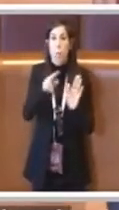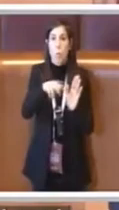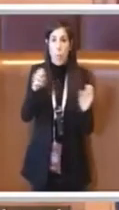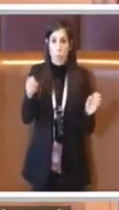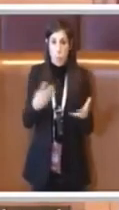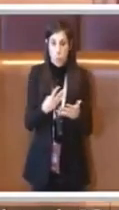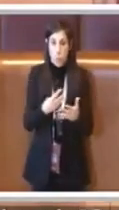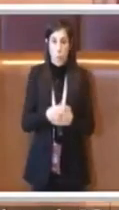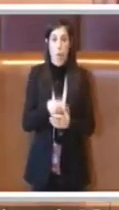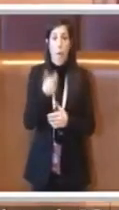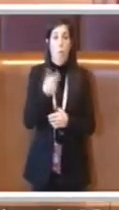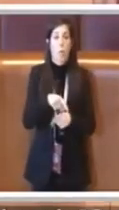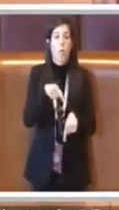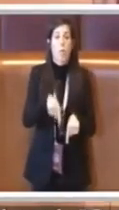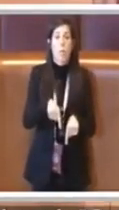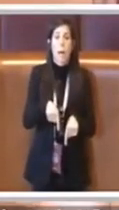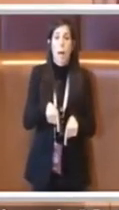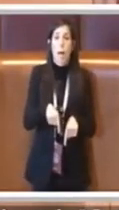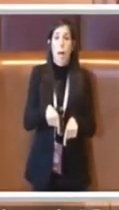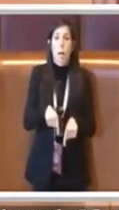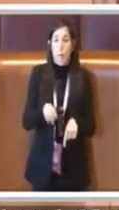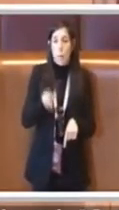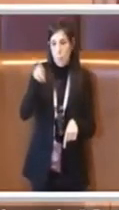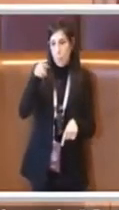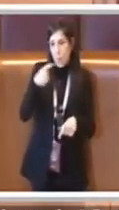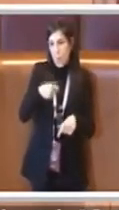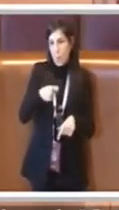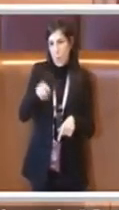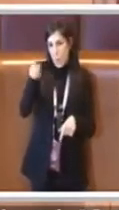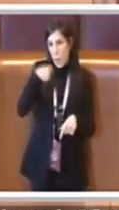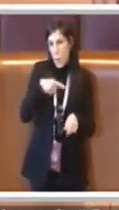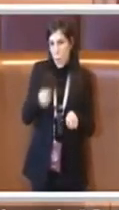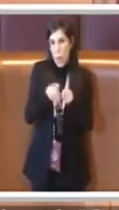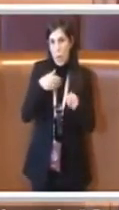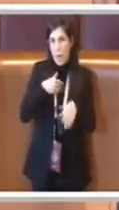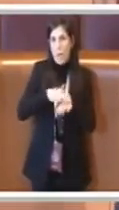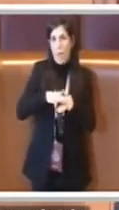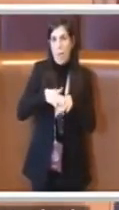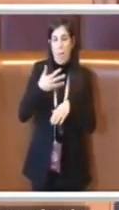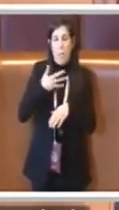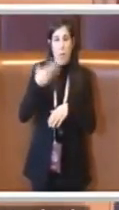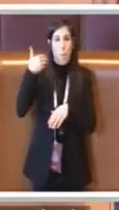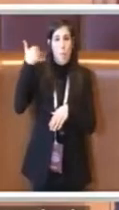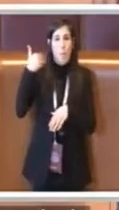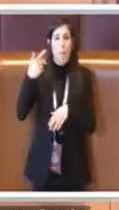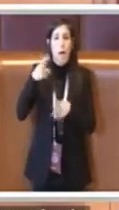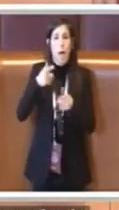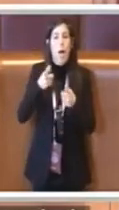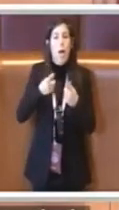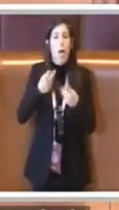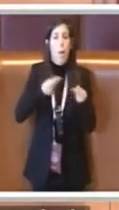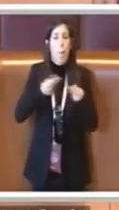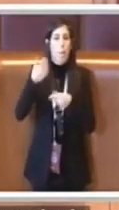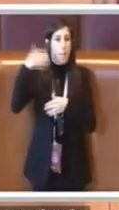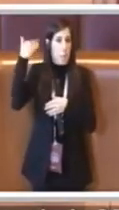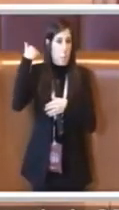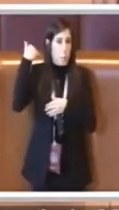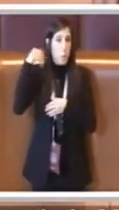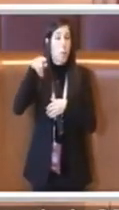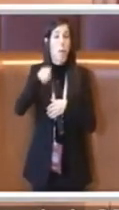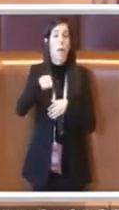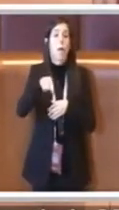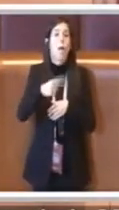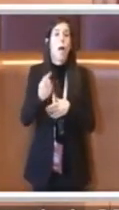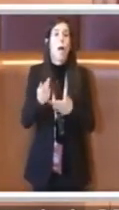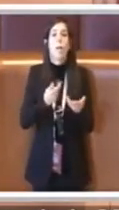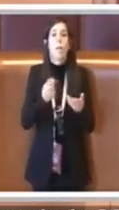finanziario 2019. Perché questa, vede Presidente, lei come me che ha avuto un'esperienza nella passata consiliatura, era diventata